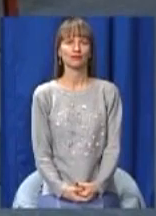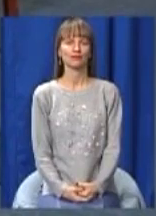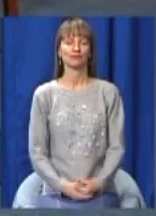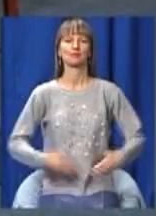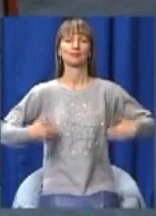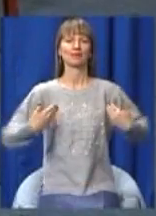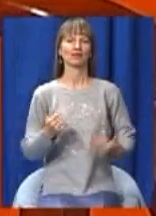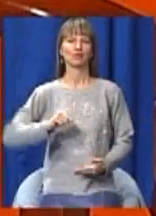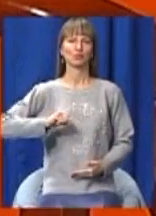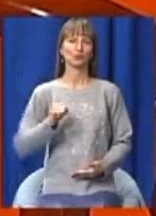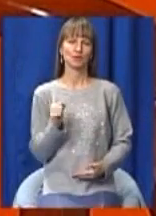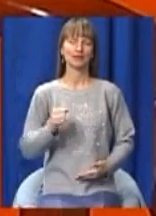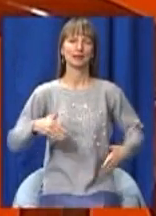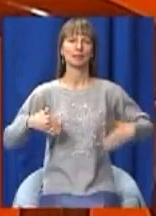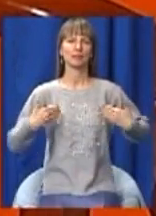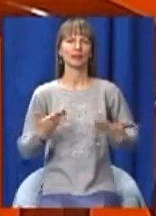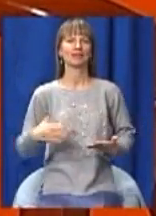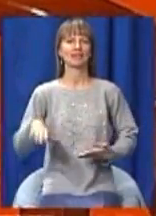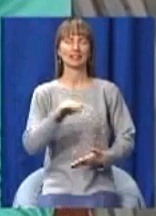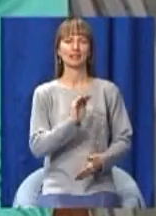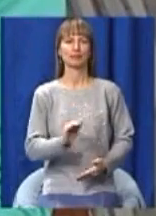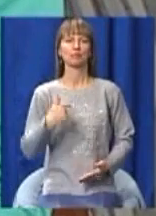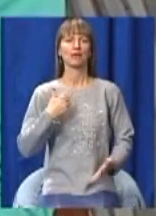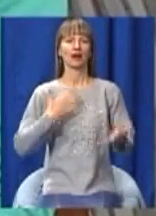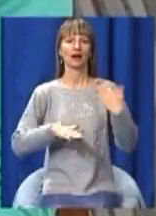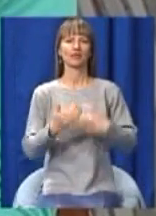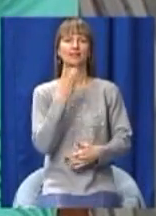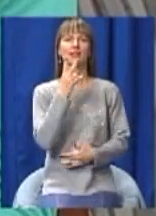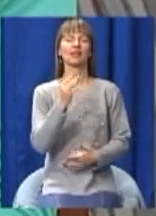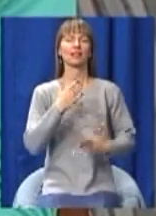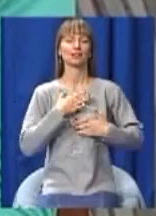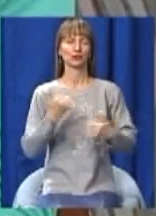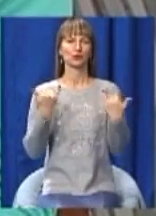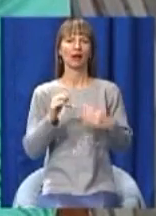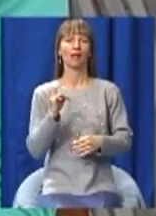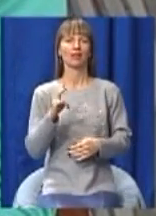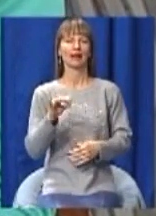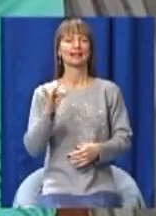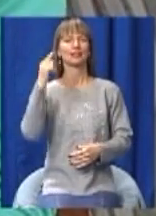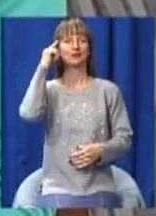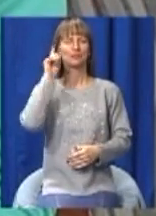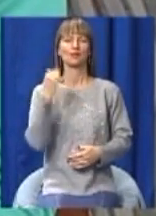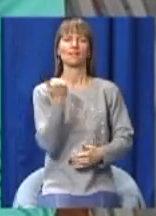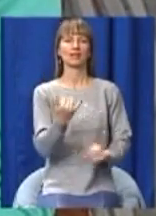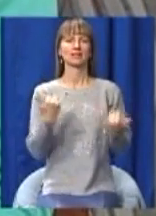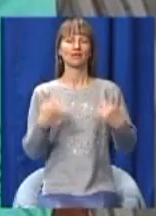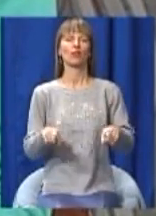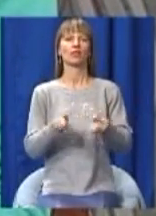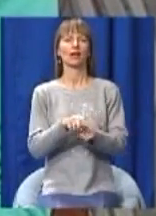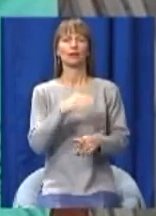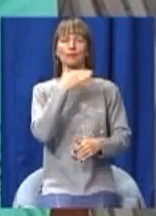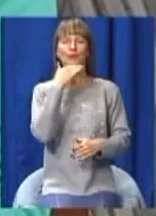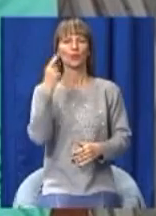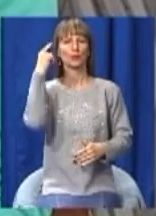привет друзья привет всем ребята мы ради вас бачаты на нашему чудесному канале из понимаем sachs вы сегодня также дуже